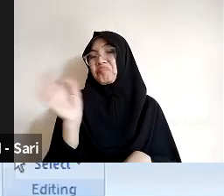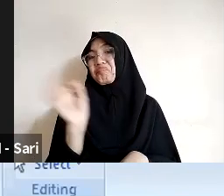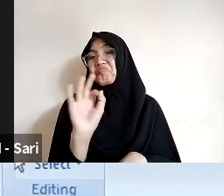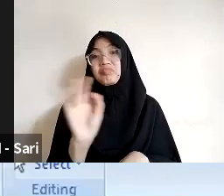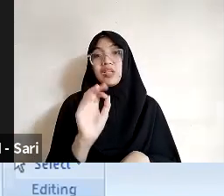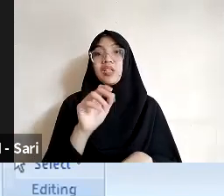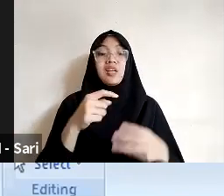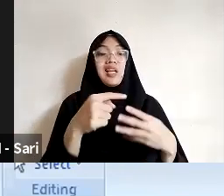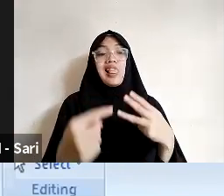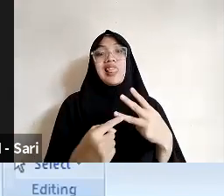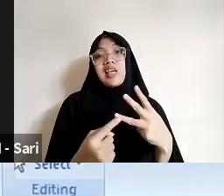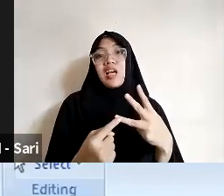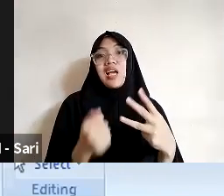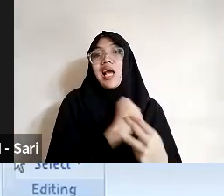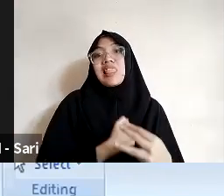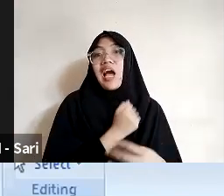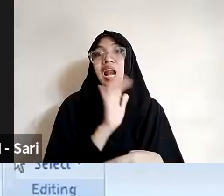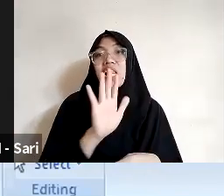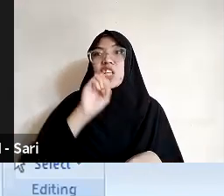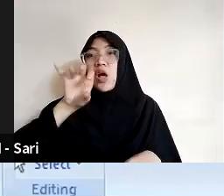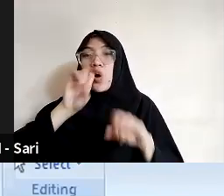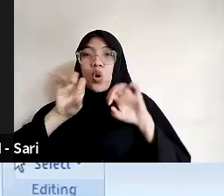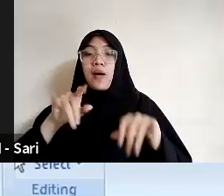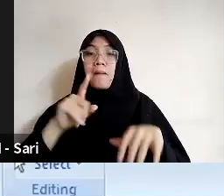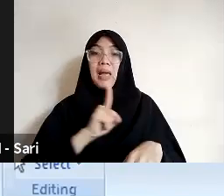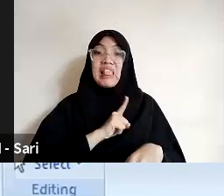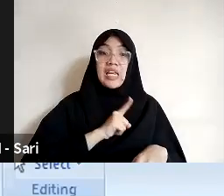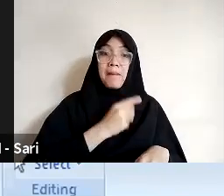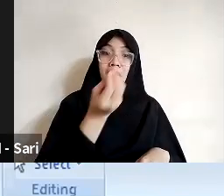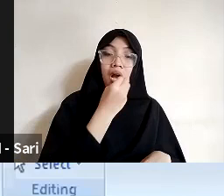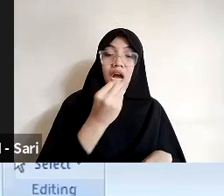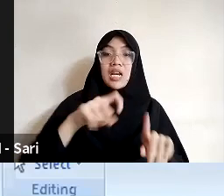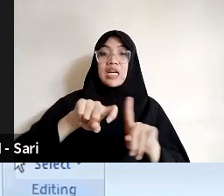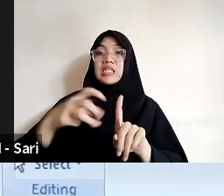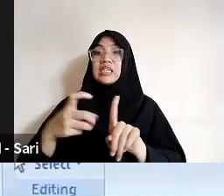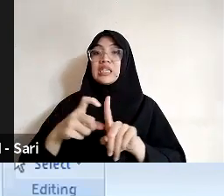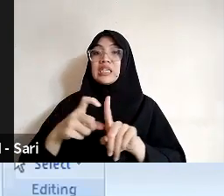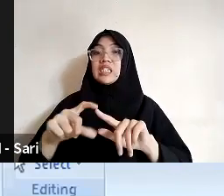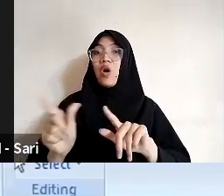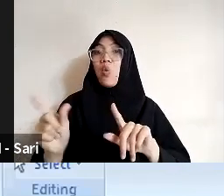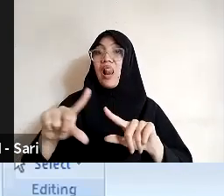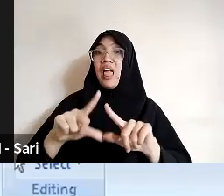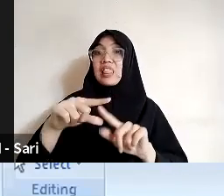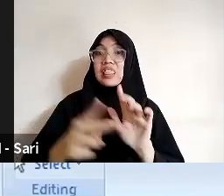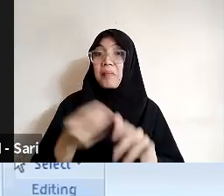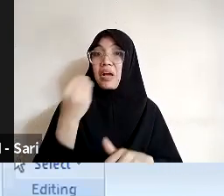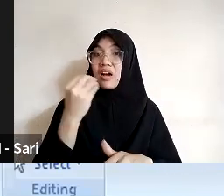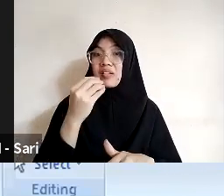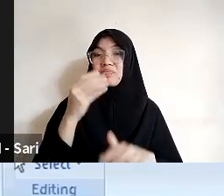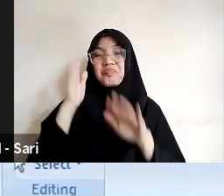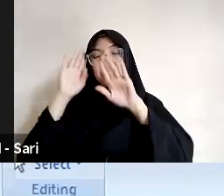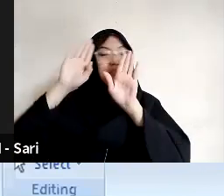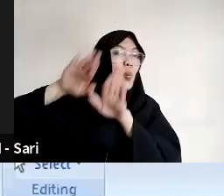yang selalu disampaikan. Poin kemandirian pangan dan poin kedaulatan pangan apalagi, ini nampaknya sudah dilupakan.